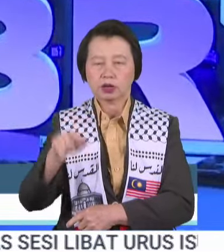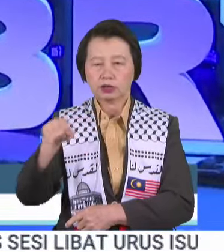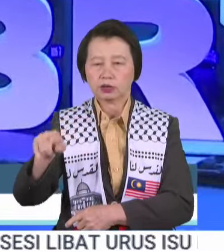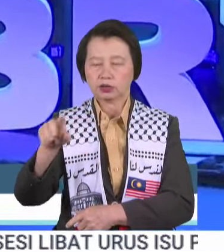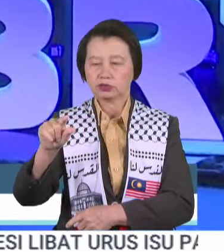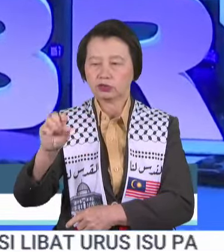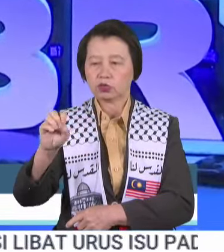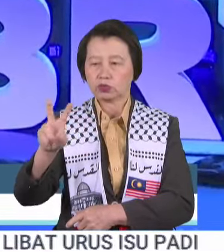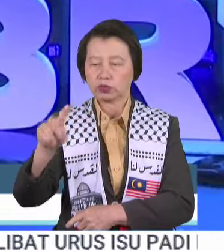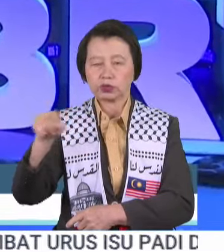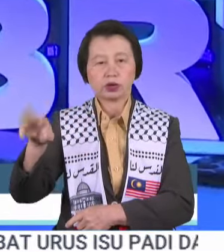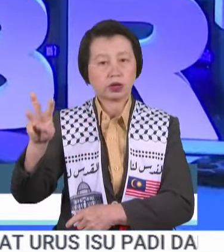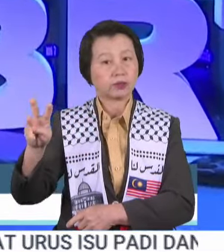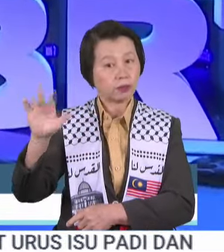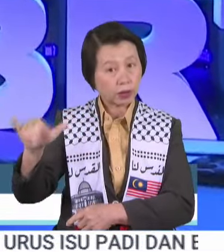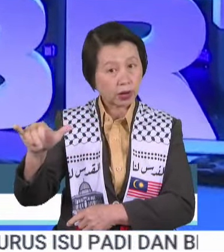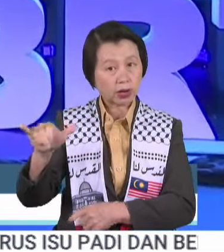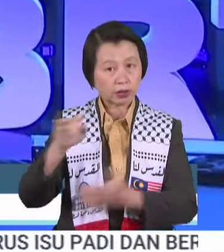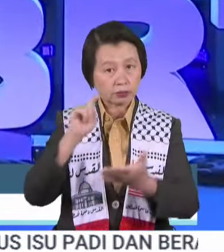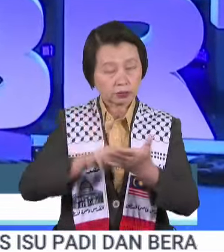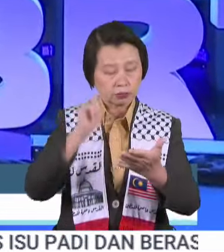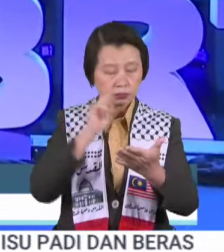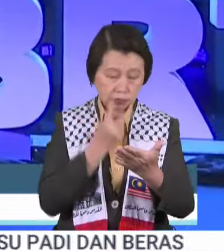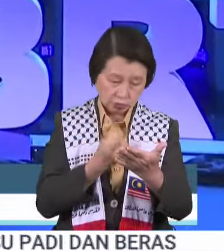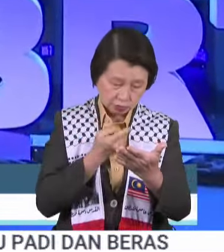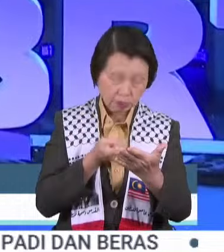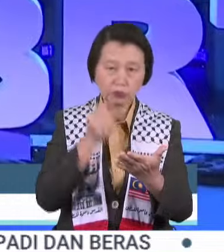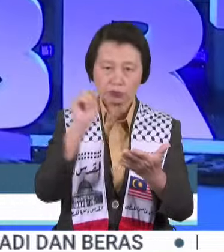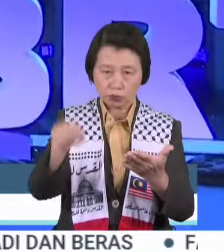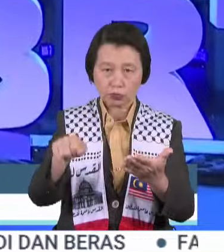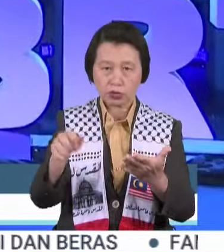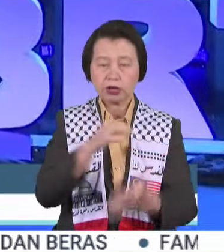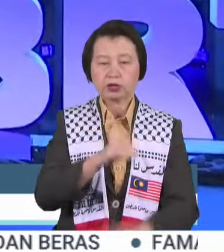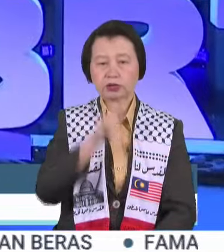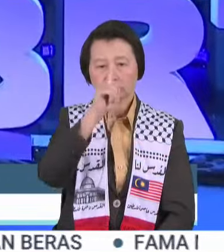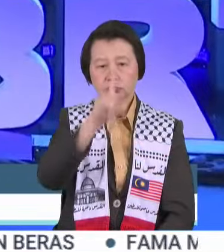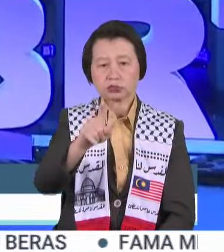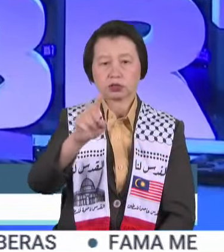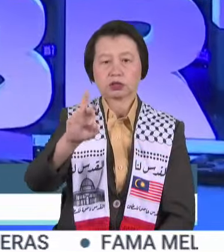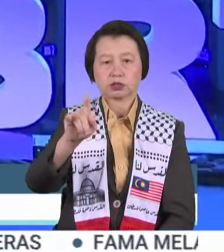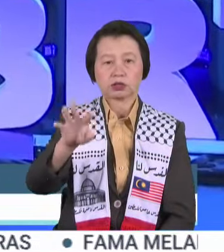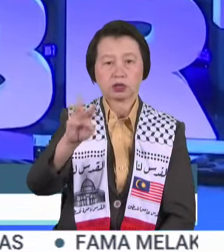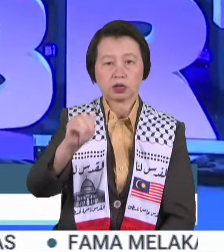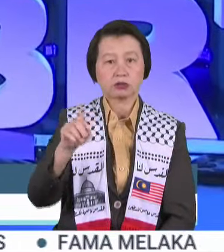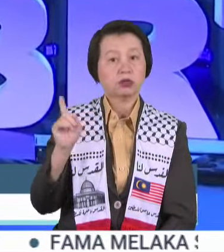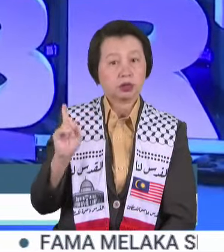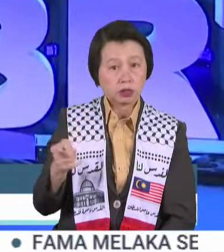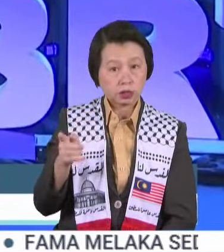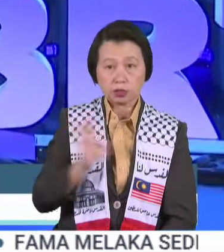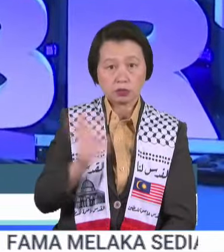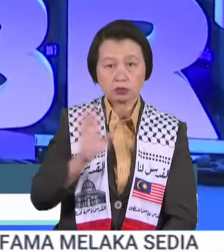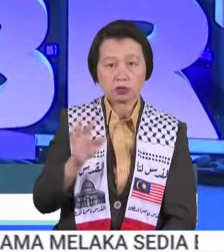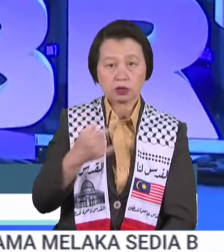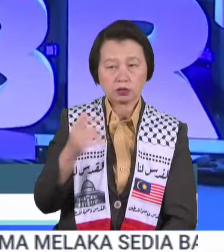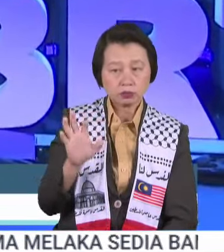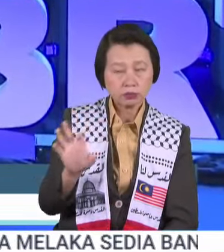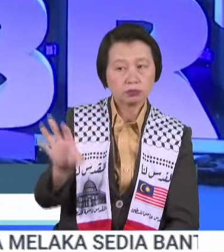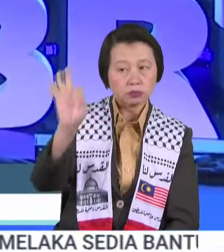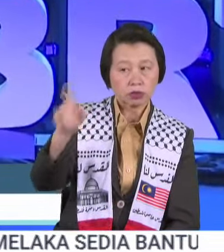www.rtmklik.rtm.gov.my. Yang pasti bintang RTM, yang pasti pertandingan ini bukan hanya